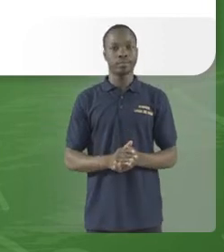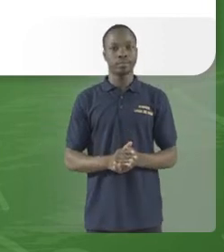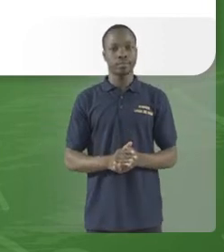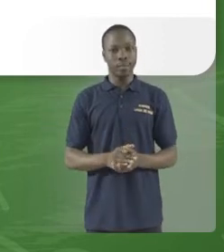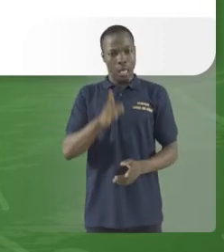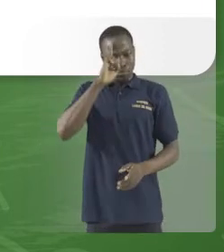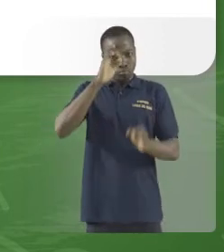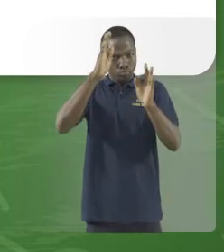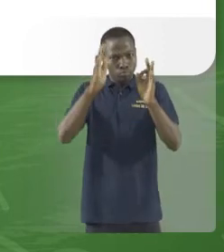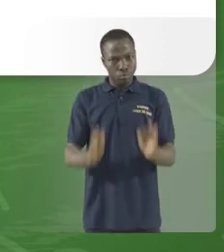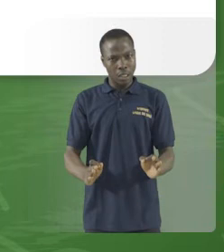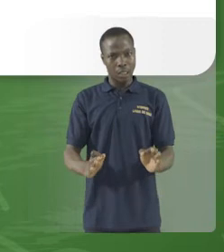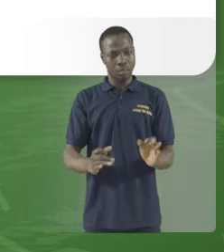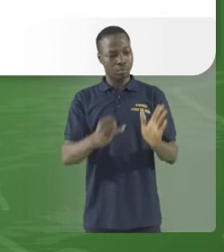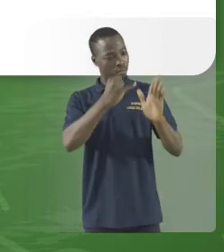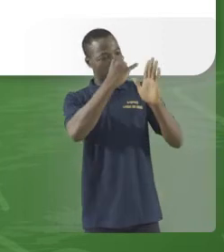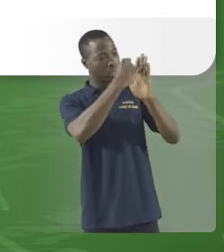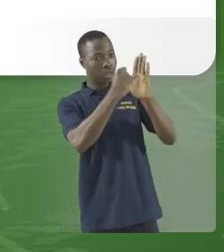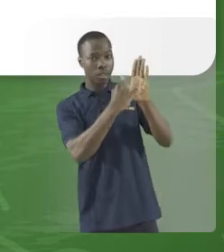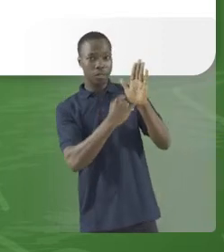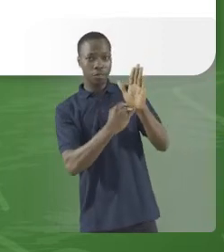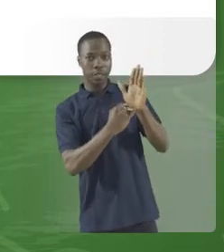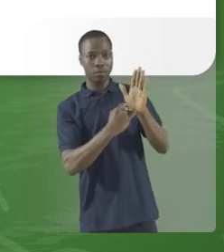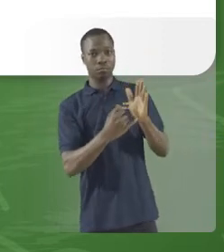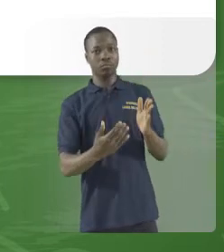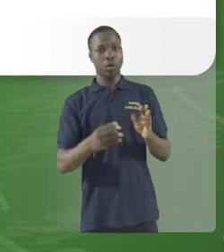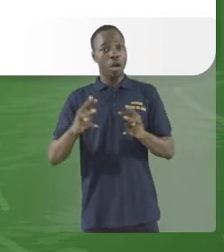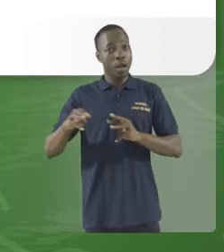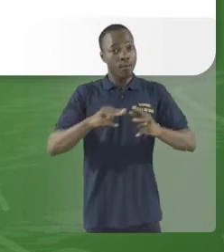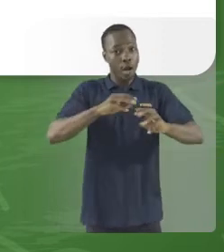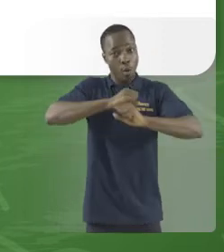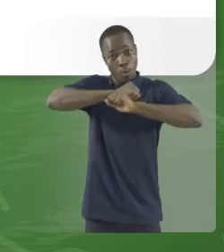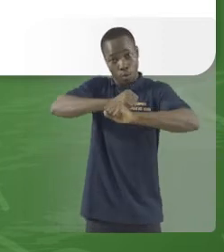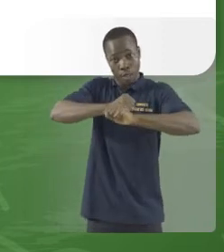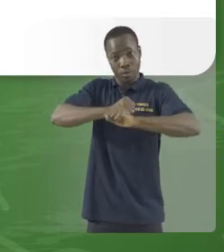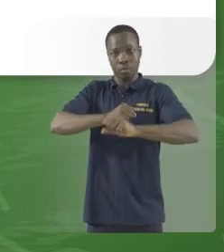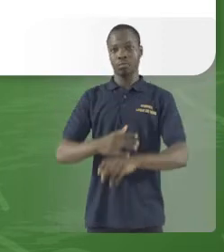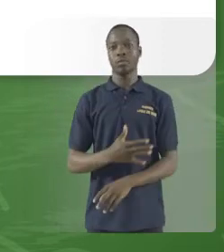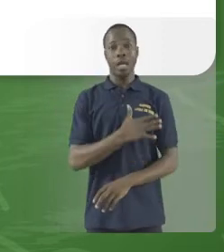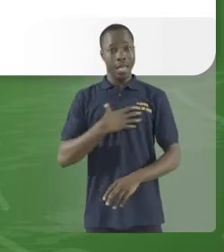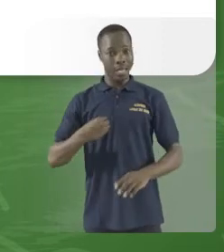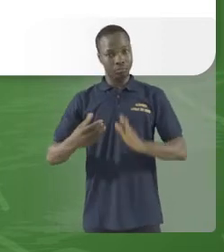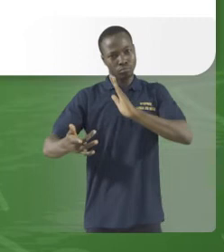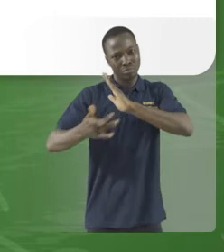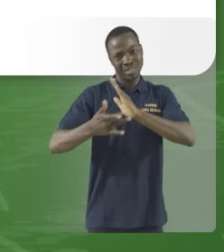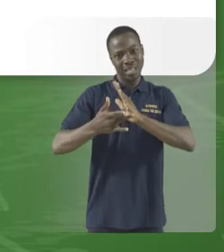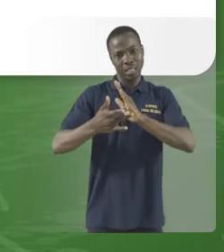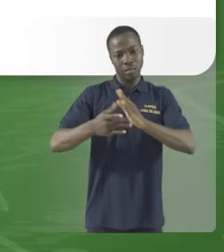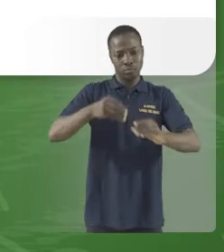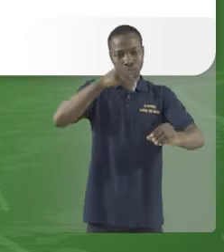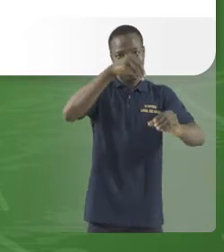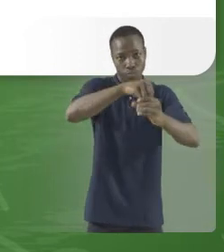Ils décident alors d'identifier les moyens de protection et les techniques d'amélioration des